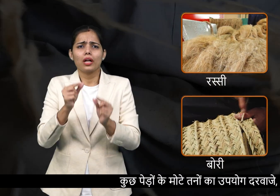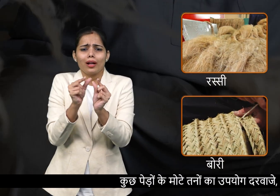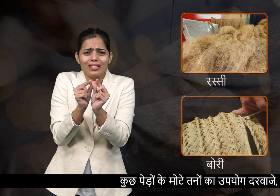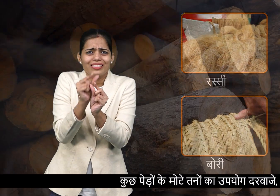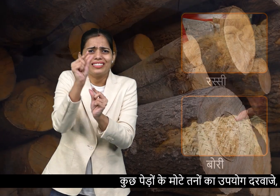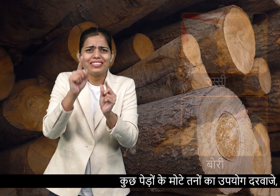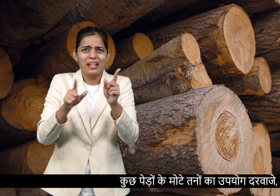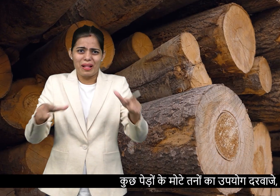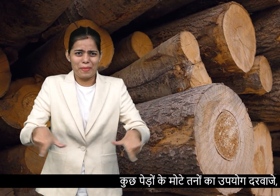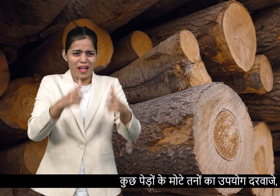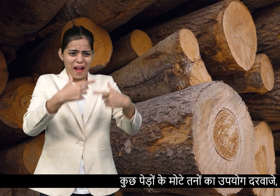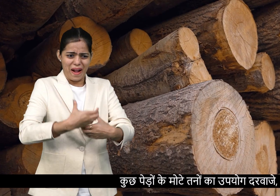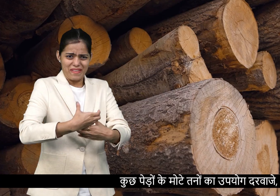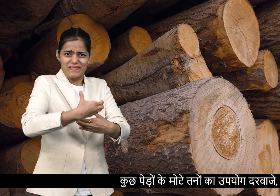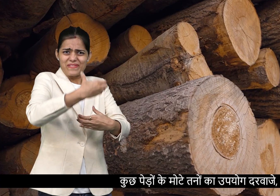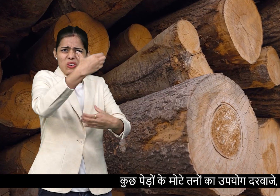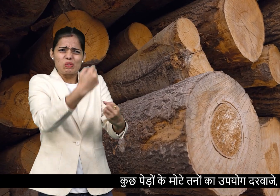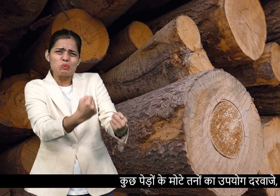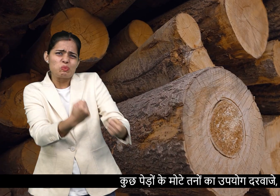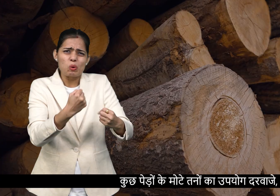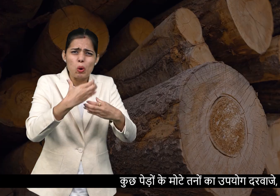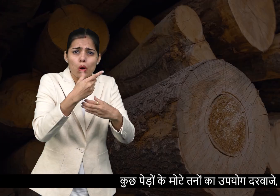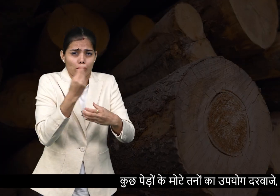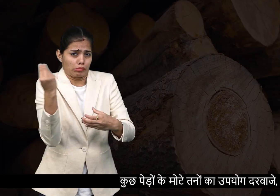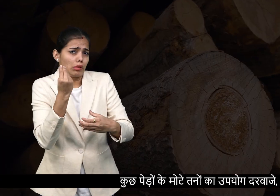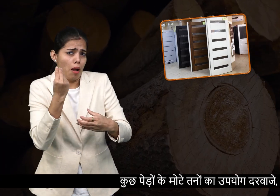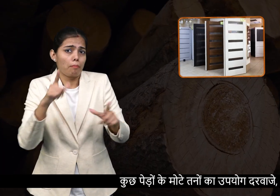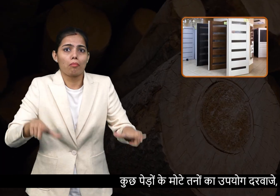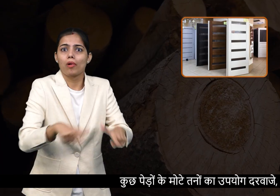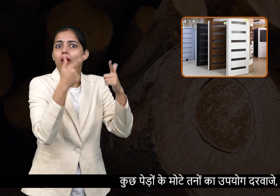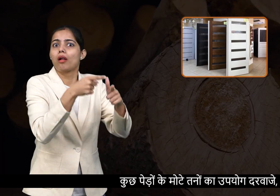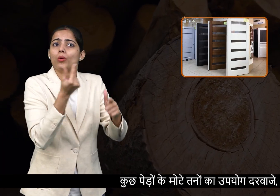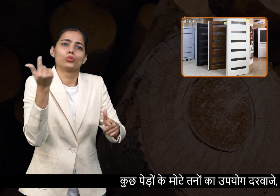कुछ पेड़ों के मोटे तनों का उपयोग दरवाजे,